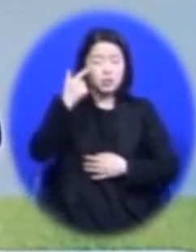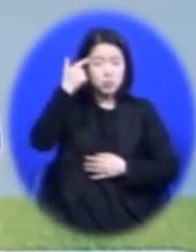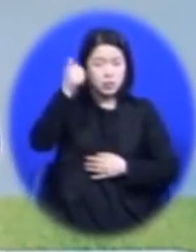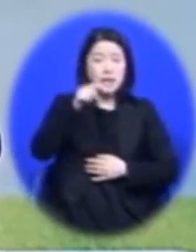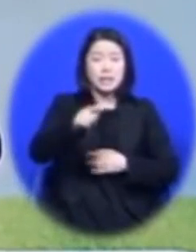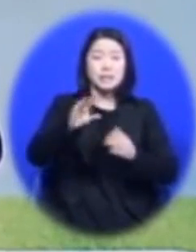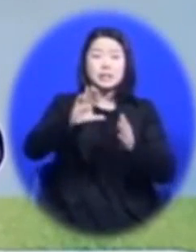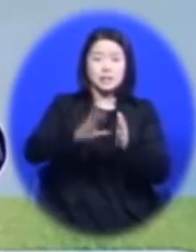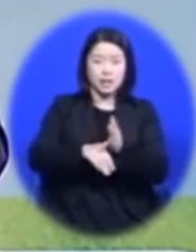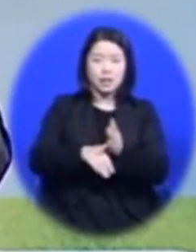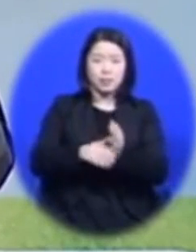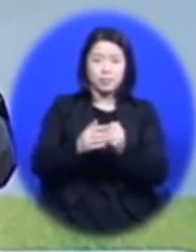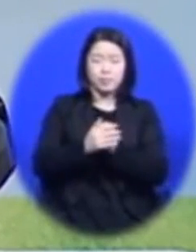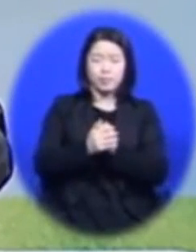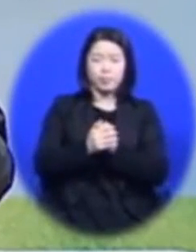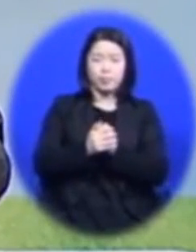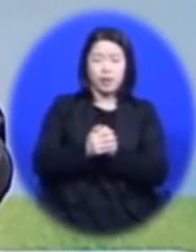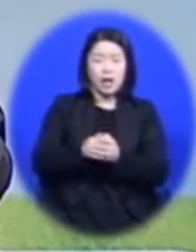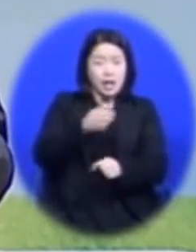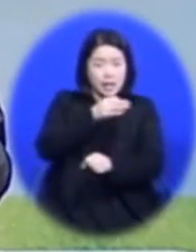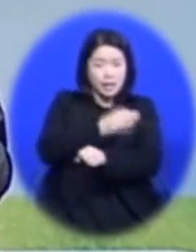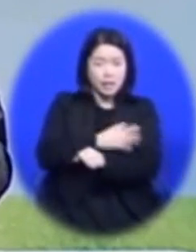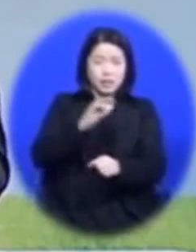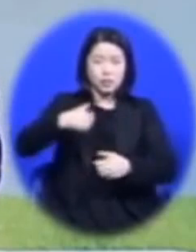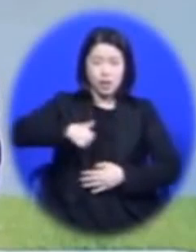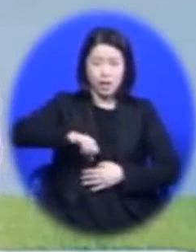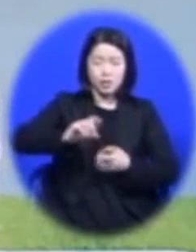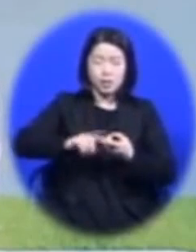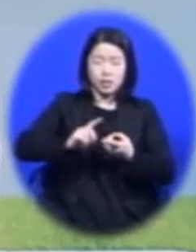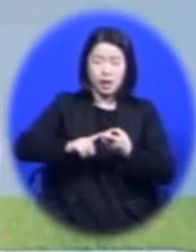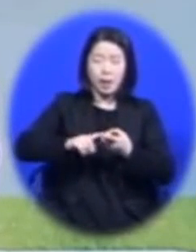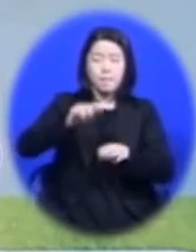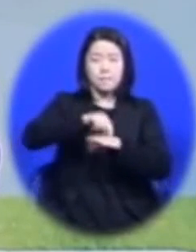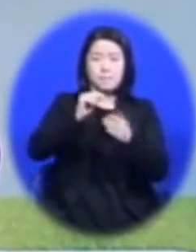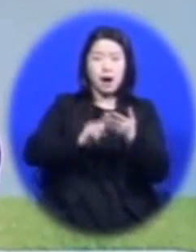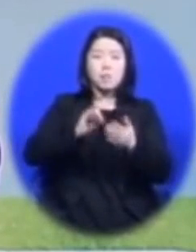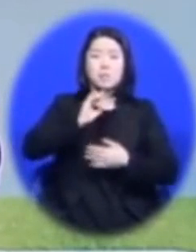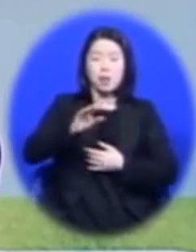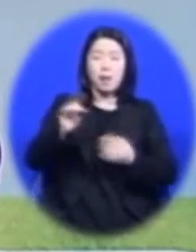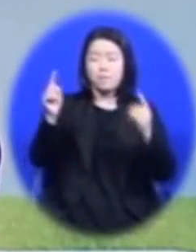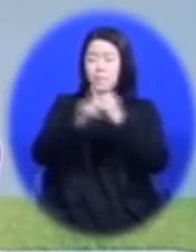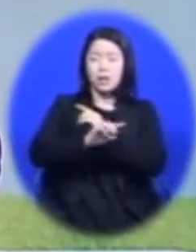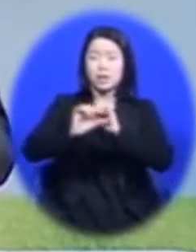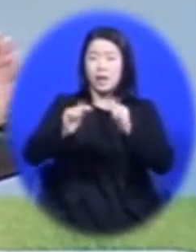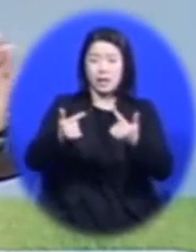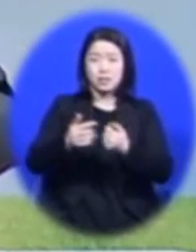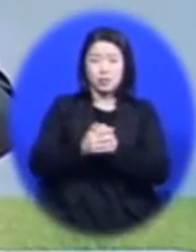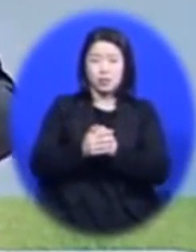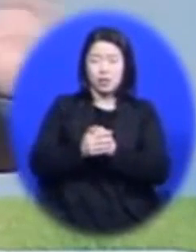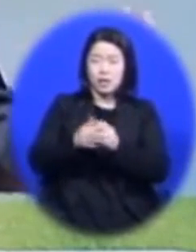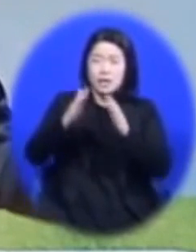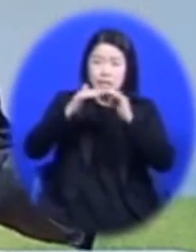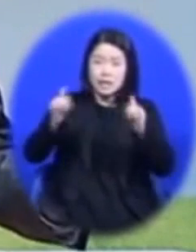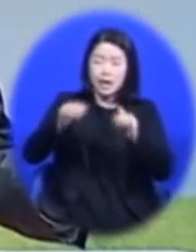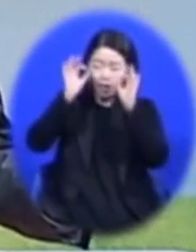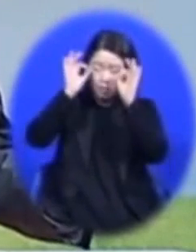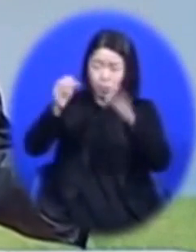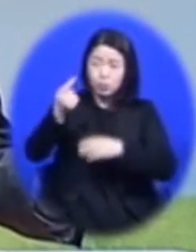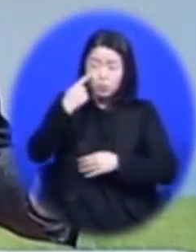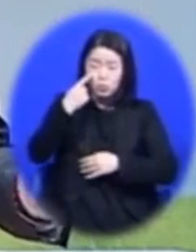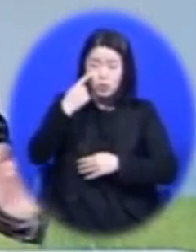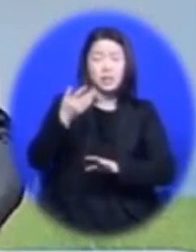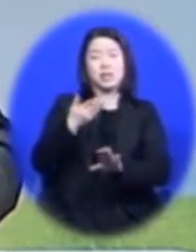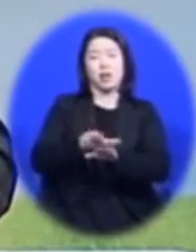그때 단순히 아들에 대한 마음만 바뀐 게 아니었습니다. 사람을 보는 눈이 달라져